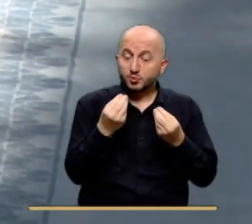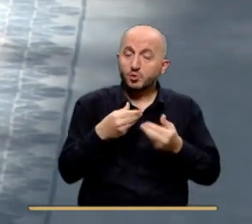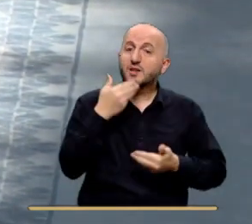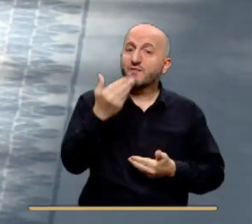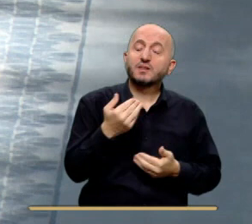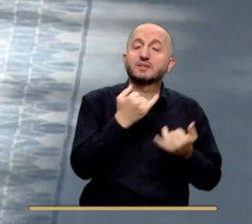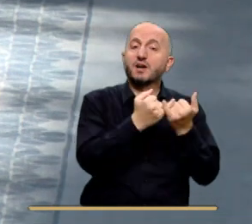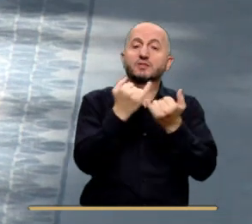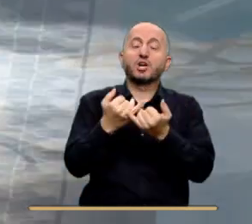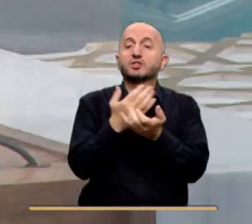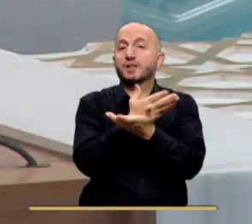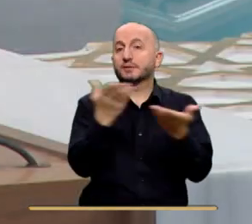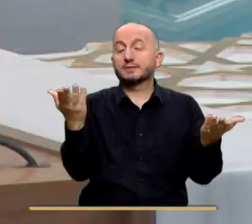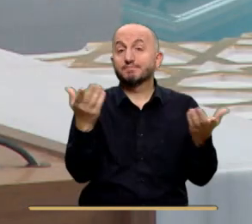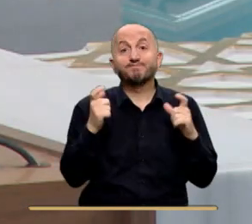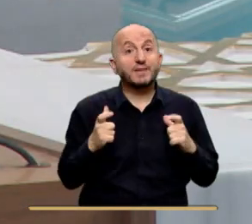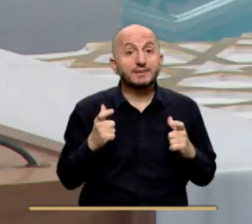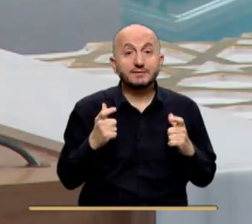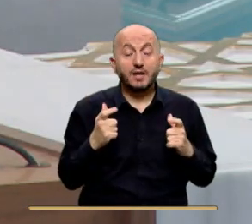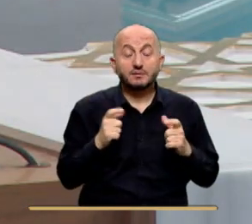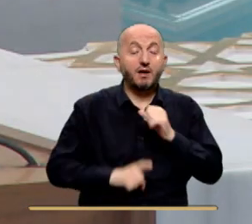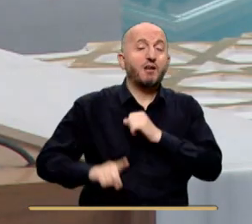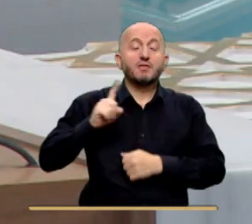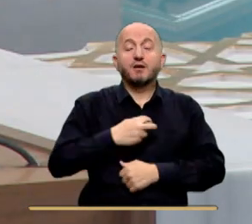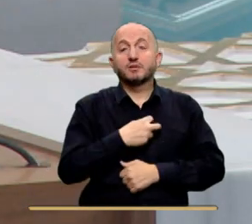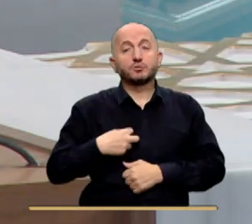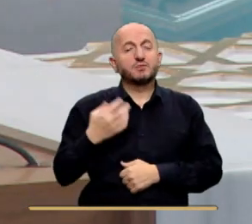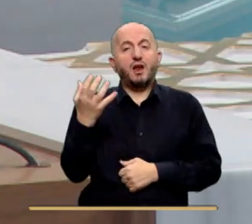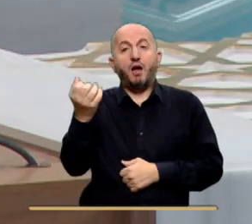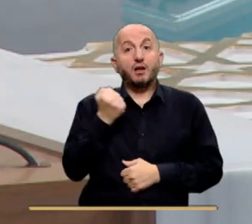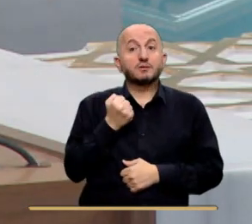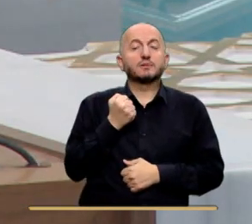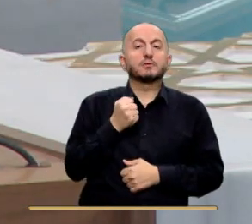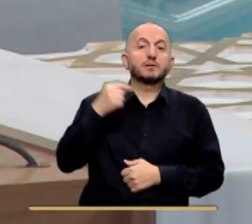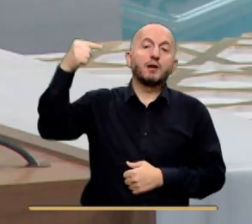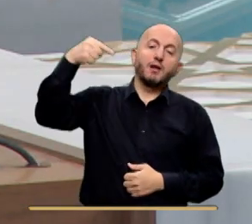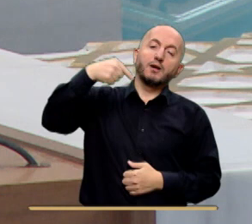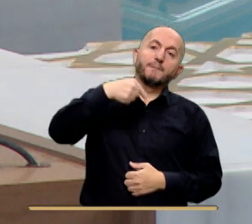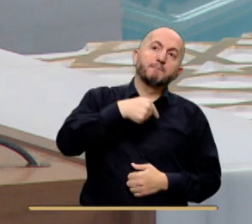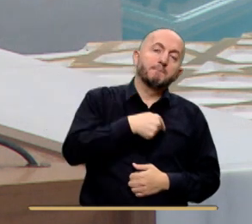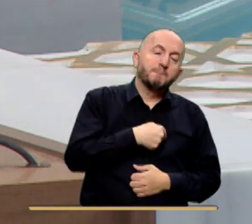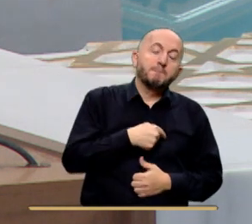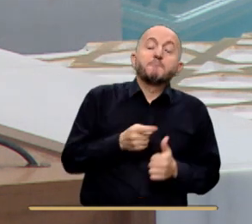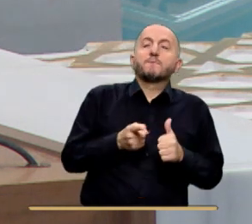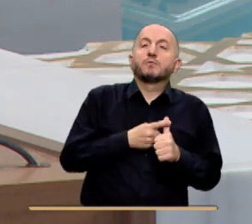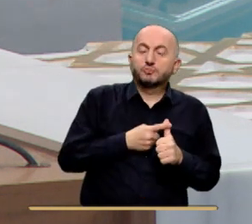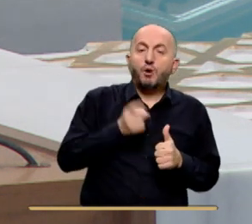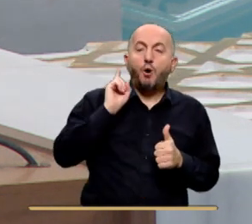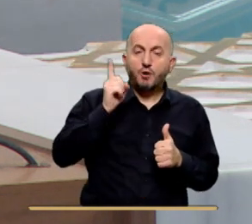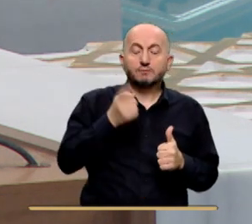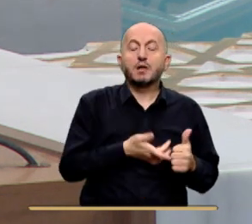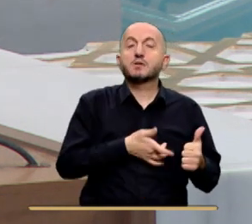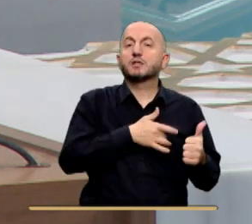ediyor kardeşlerim. Nereden? İşte Allah Resulü'nden aldığı ilhamla. Önce muallim imanlı